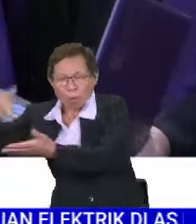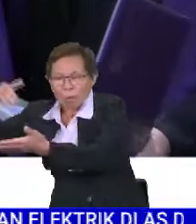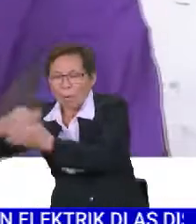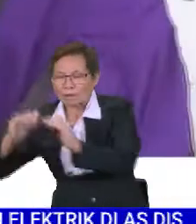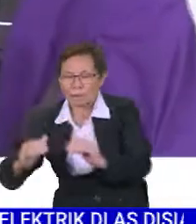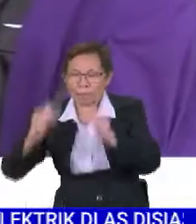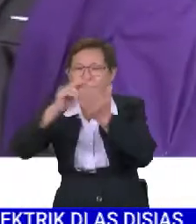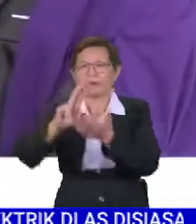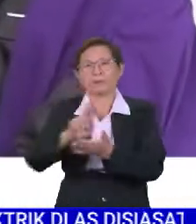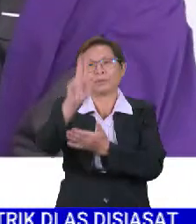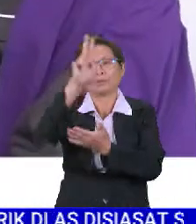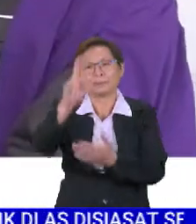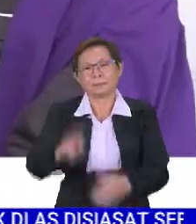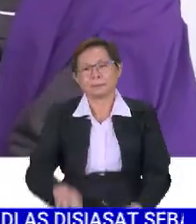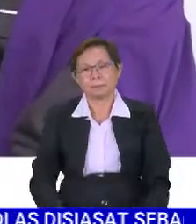sarjana.